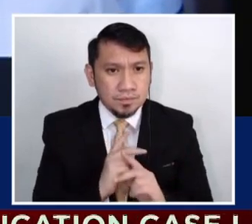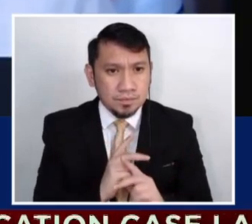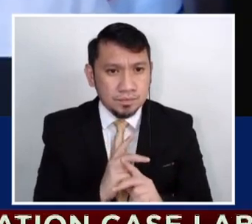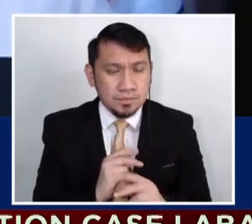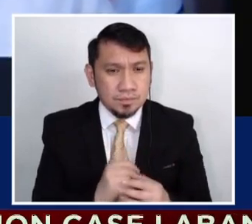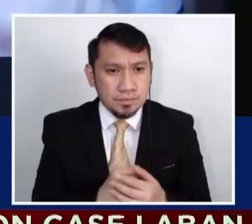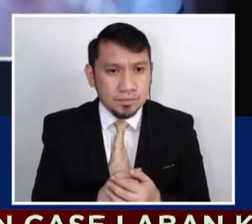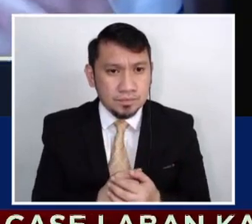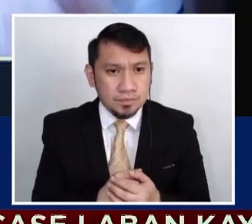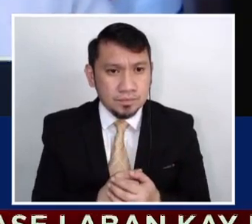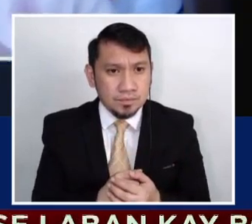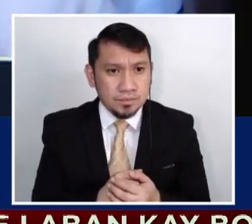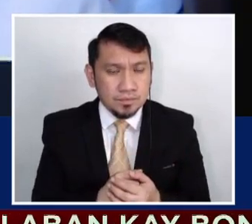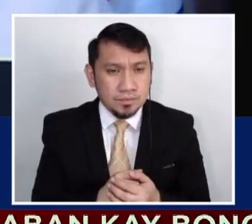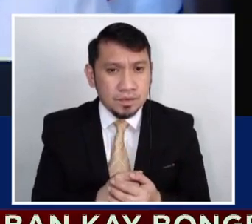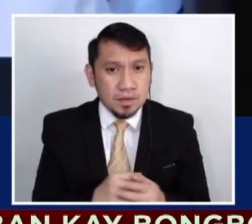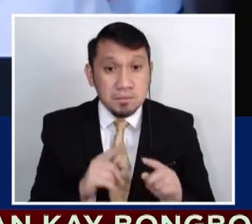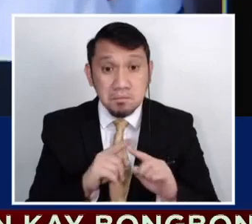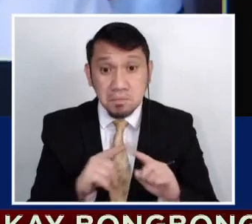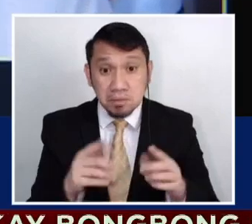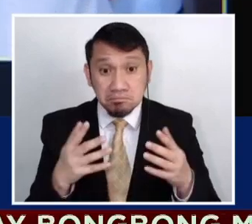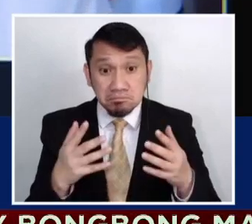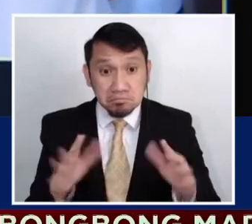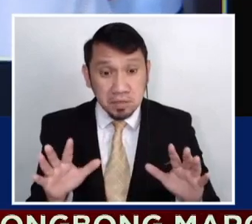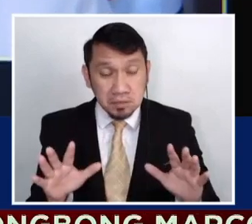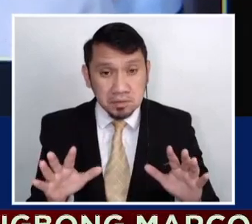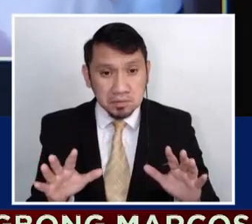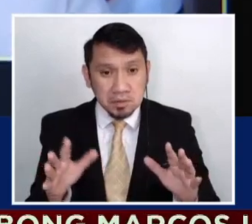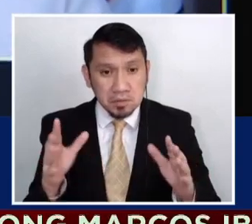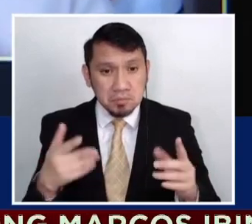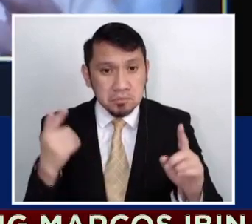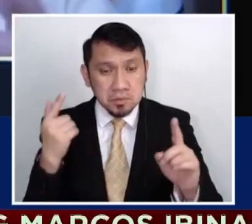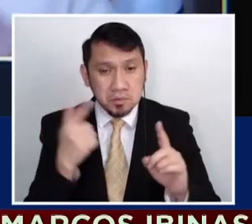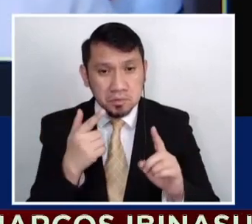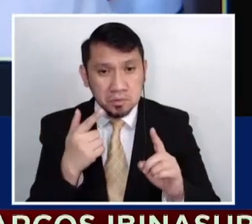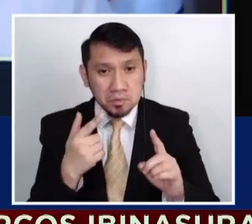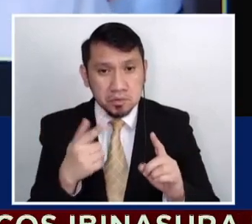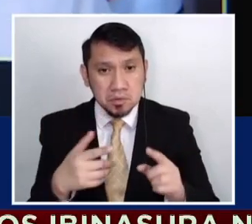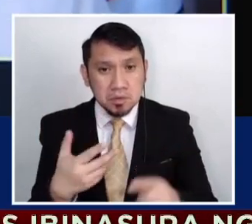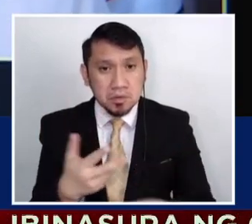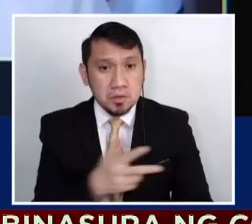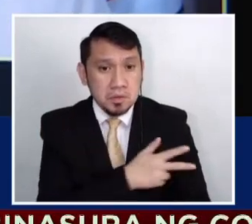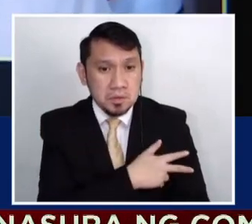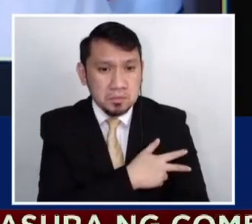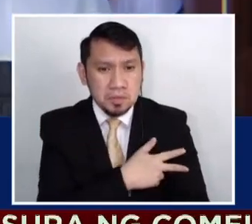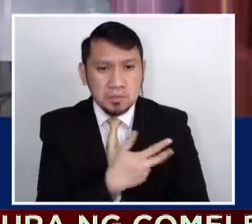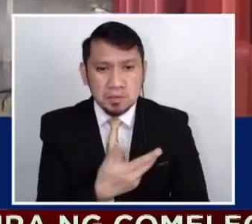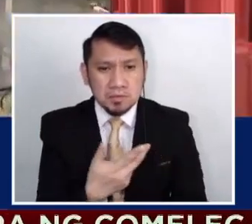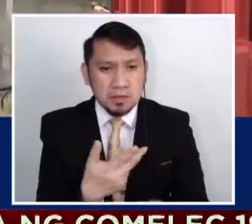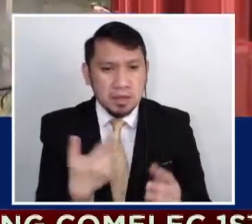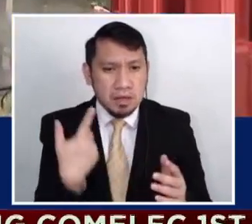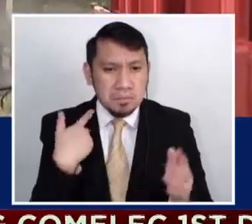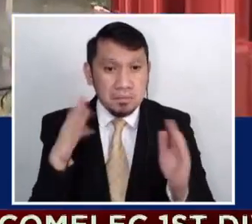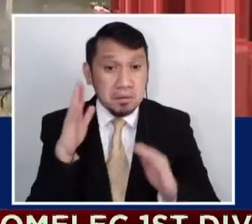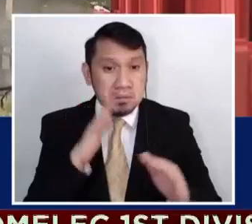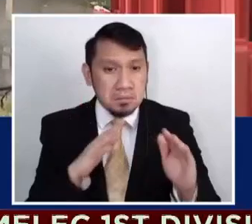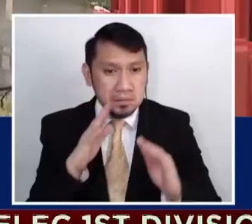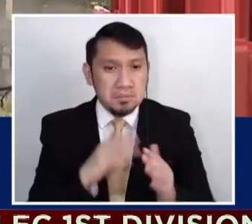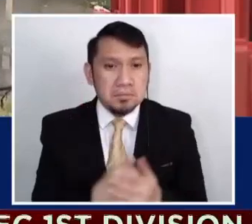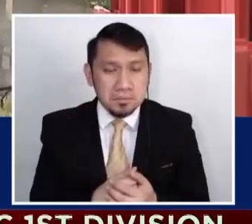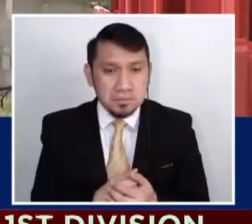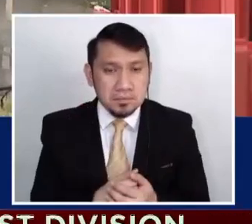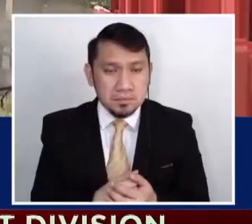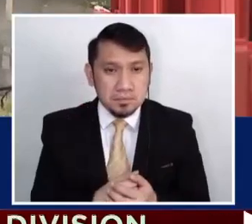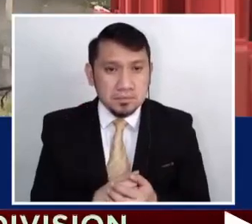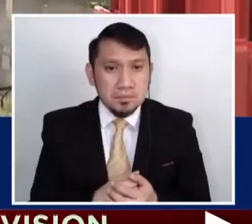Yes. Nakuha na nila yung target na yun. Parang sa booster talaga medyo nagkakaroon tayo ng problema. Ayon kay Galvez,